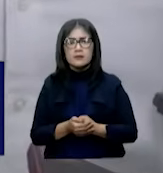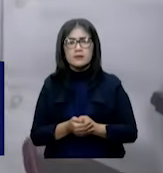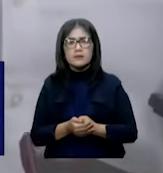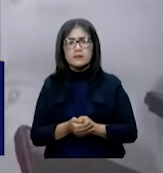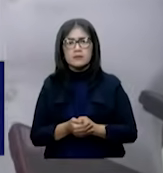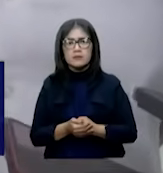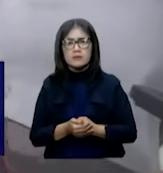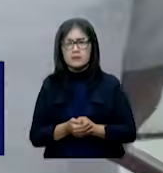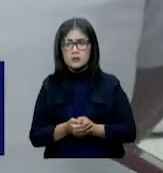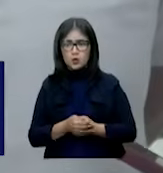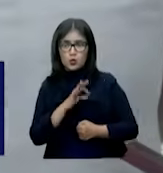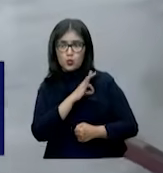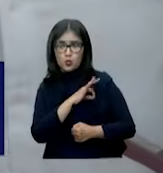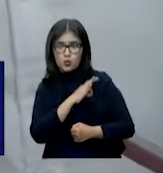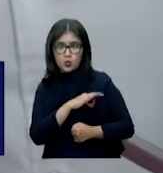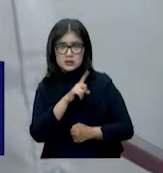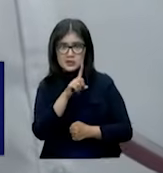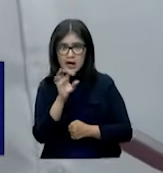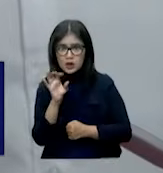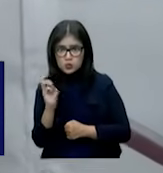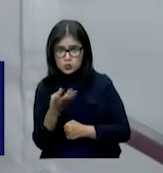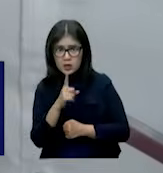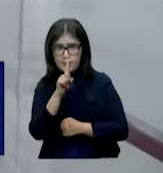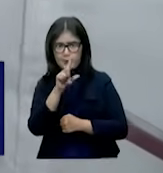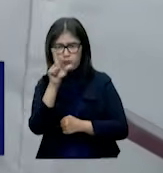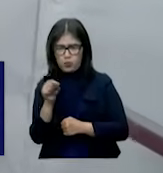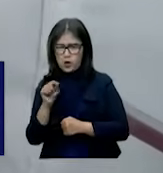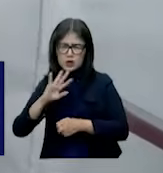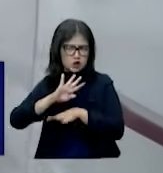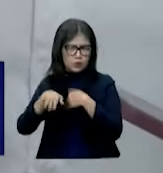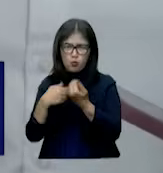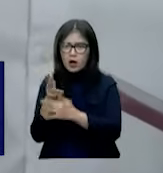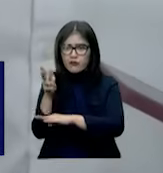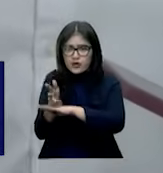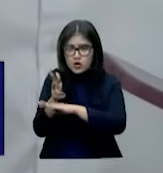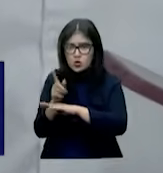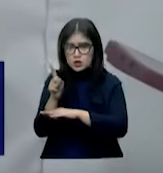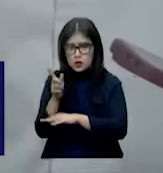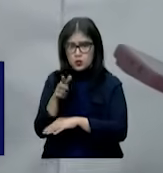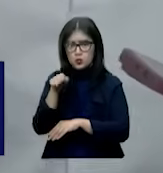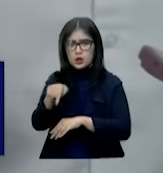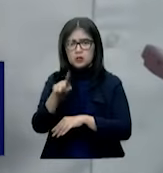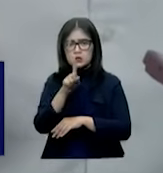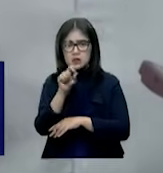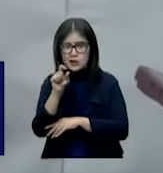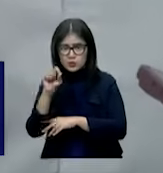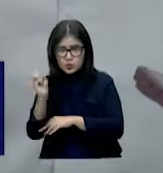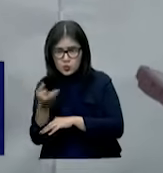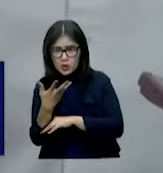100 juta per bulan. 100 juta, atau secara keseluruhan? Keseluruhan, jadi keseluruhan daripada kontennya saudara Samsudin itu satu